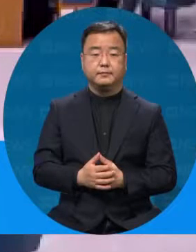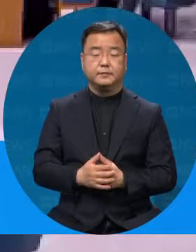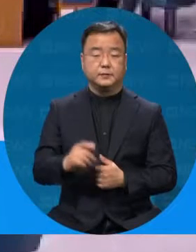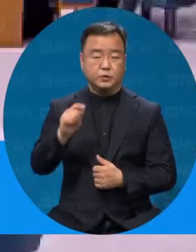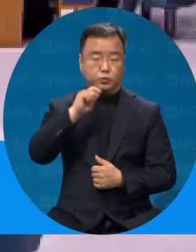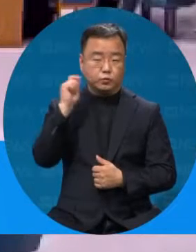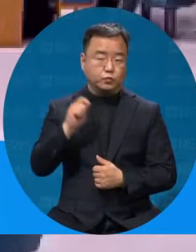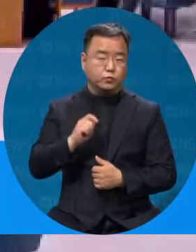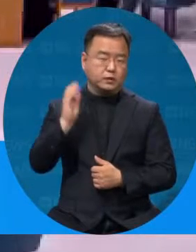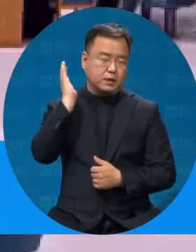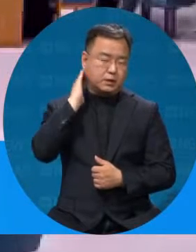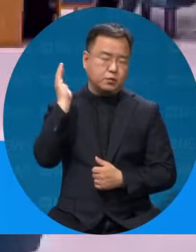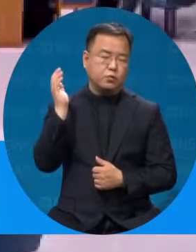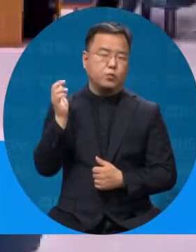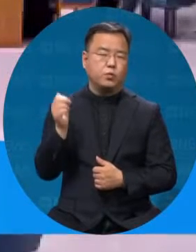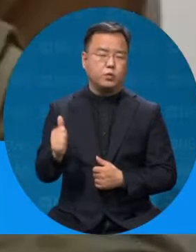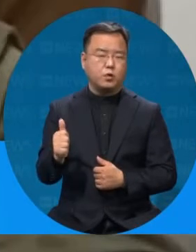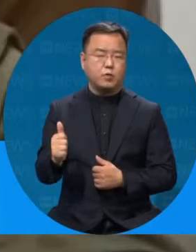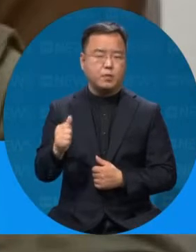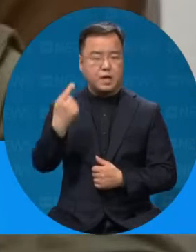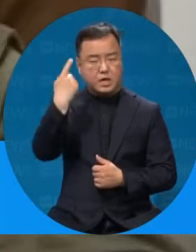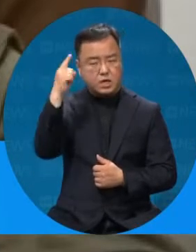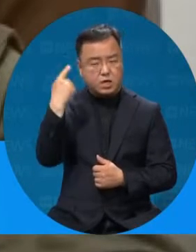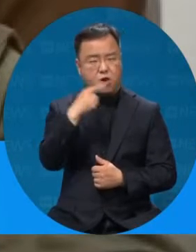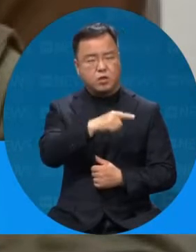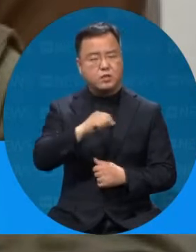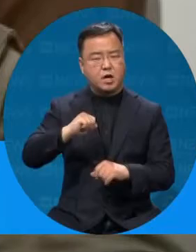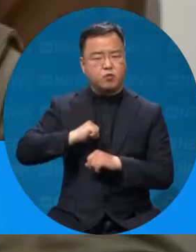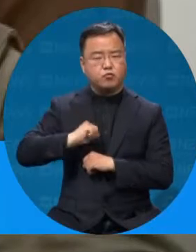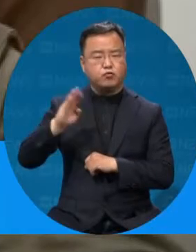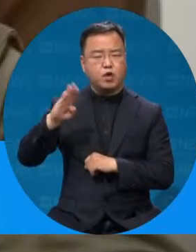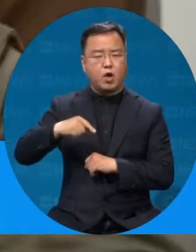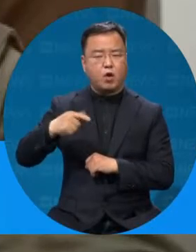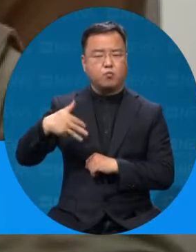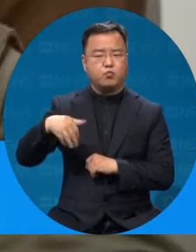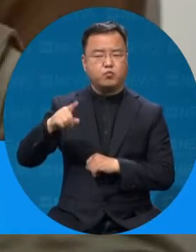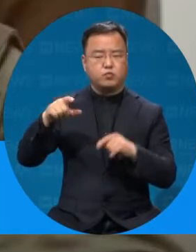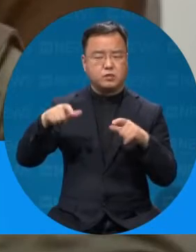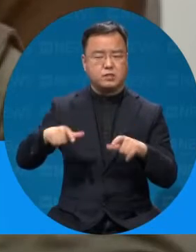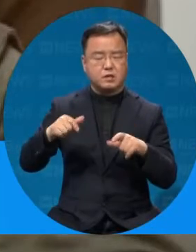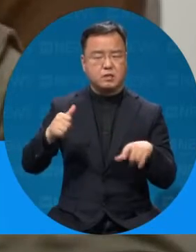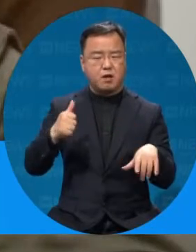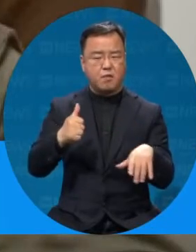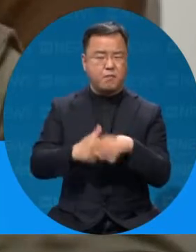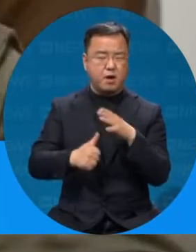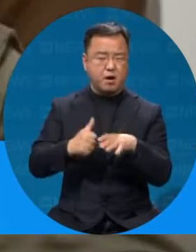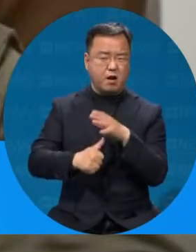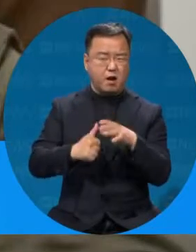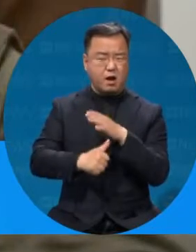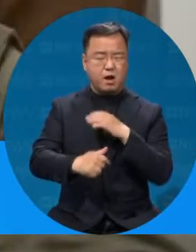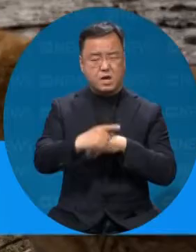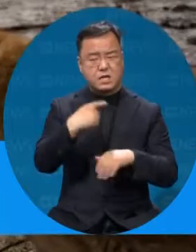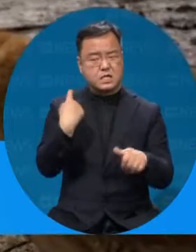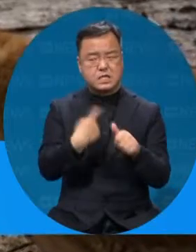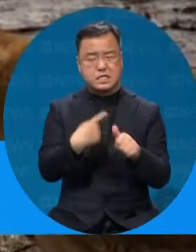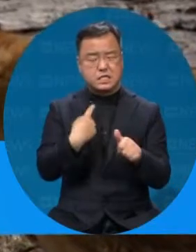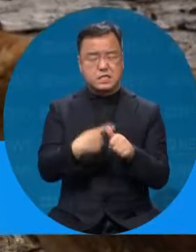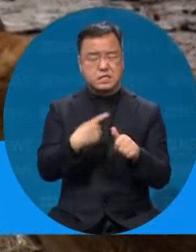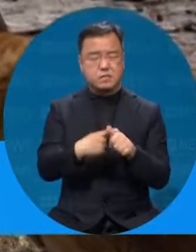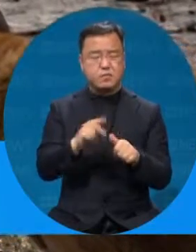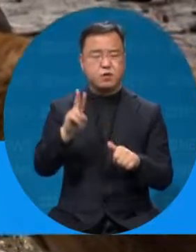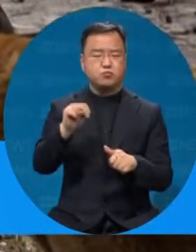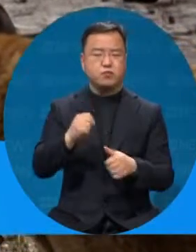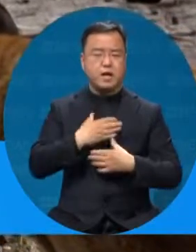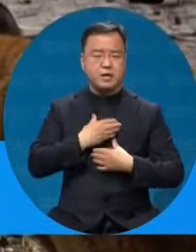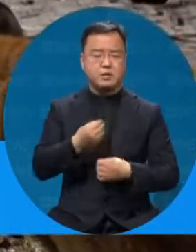젤렌스키 우크라이나 대통령이 러시아의 부차 학살을 비난하며 유엔 안전보장이사회 퇴출을 요구했습니다. 그는 유엔 안보리